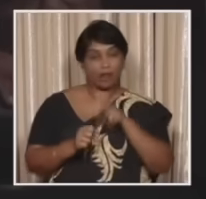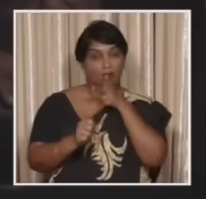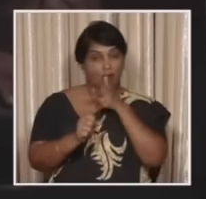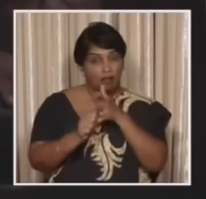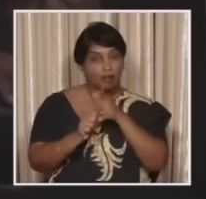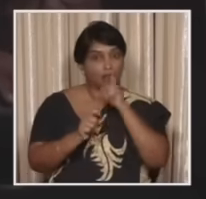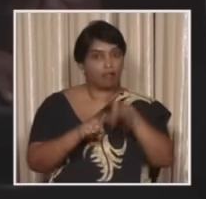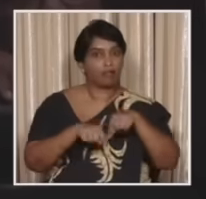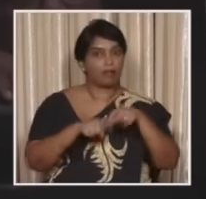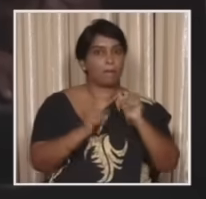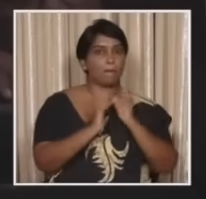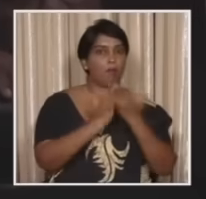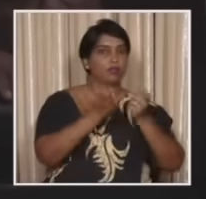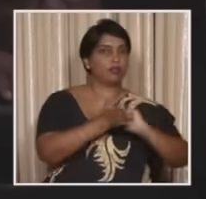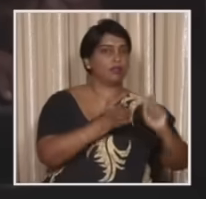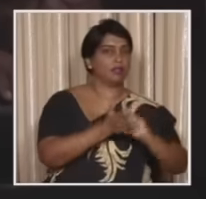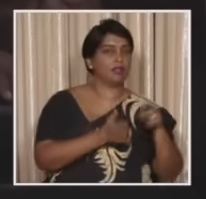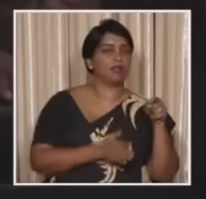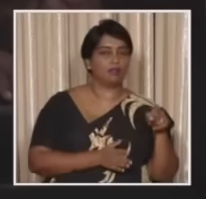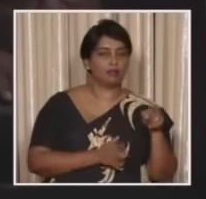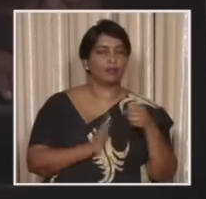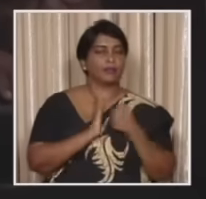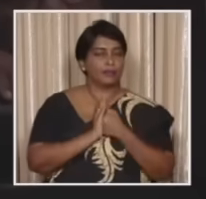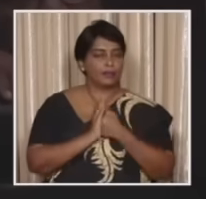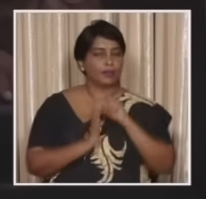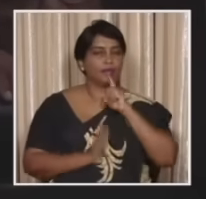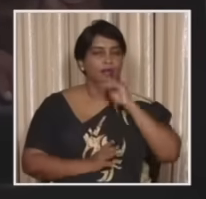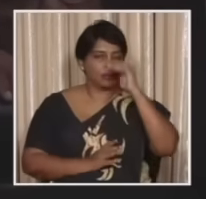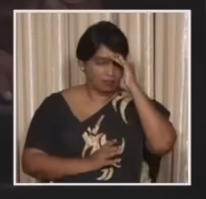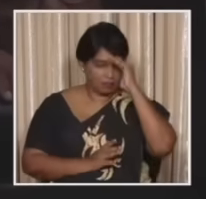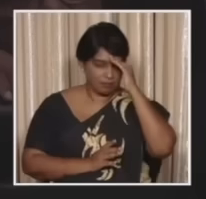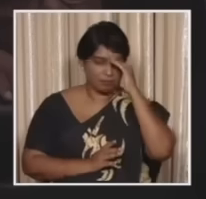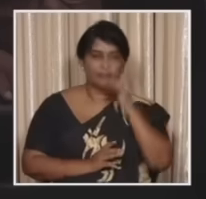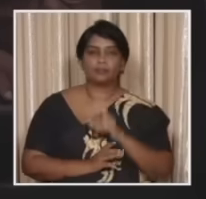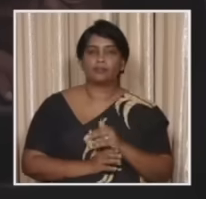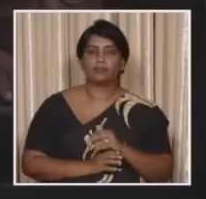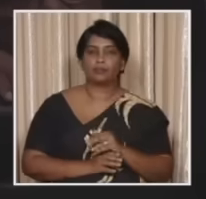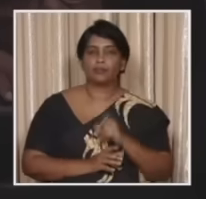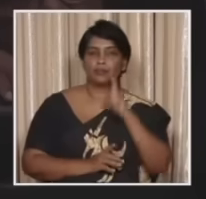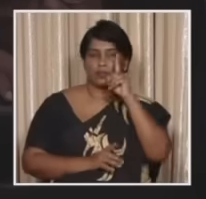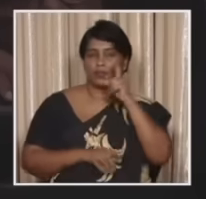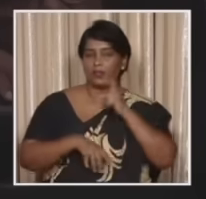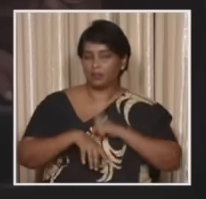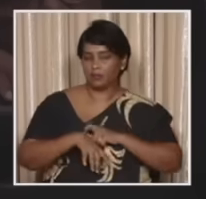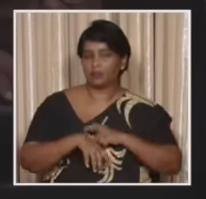කරොත් විතරයි ඇන්සර්ඩ් එකට ලියන්න කියලා. හැබැයි ගරු කතානායකතුමනි